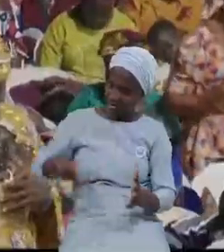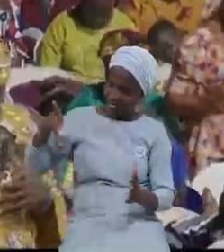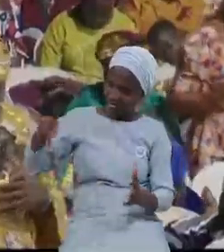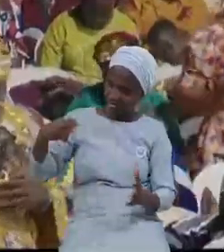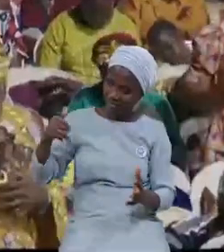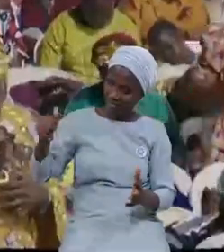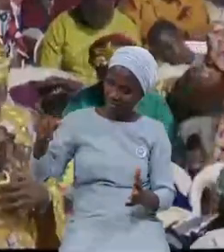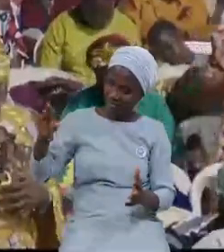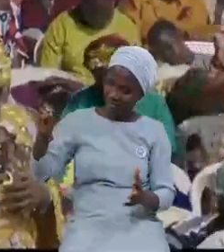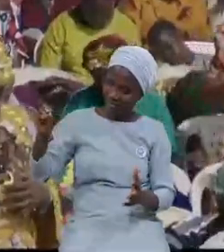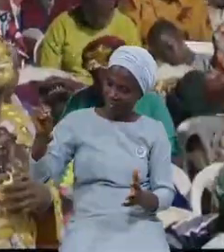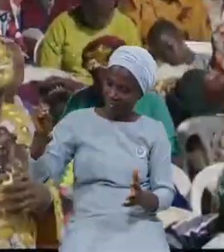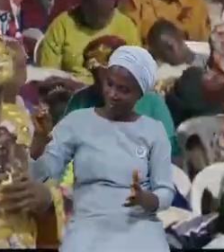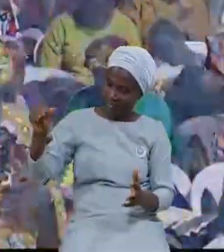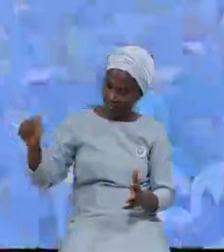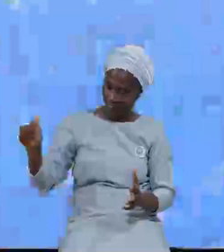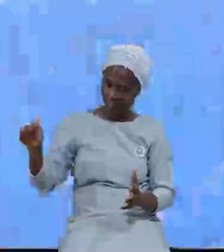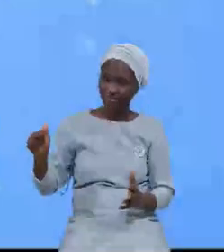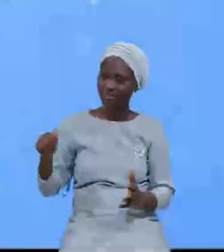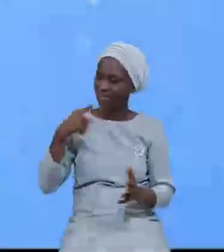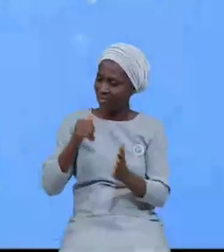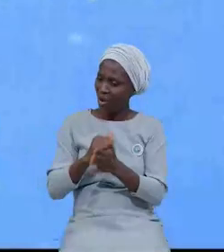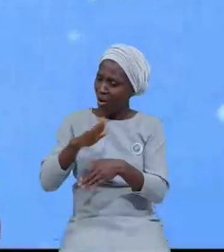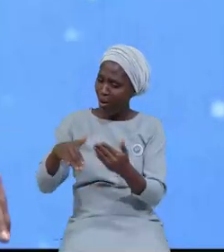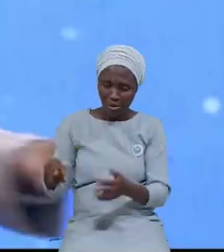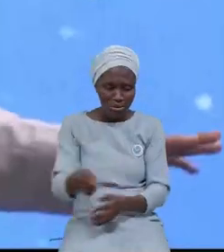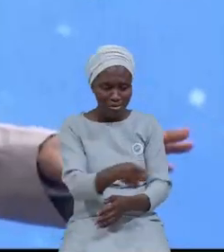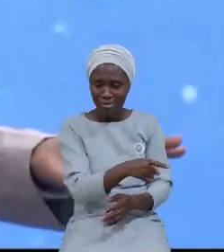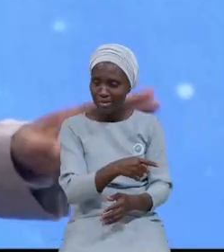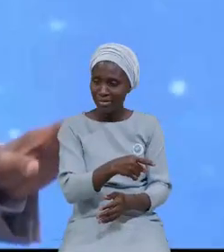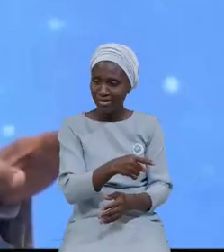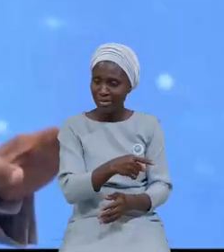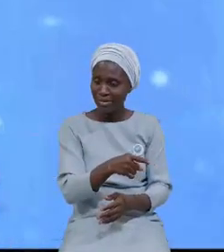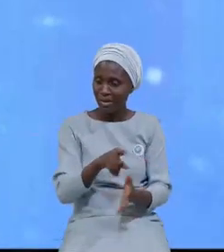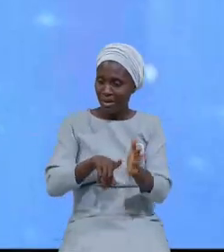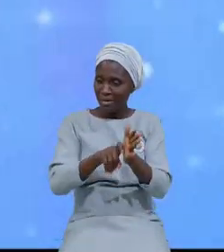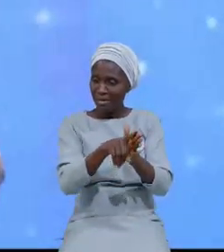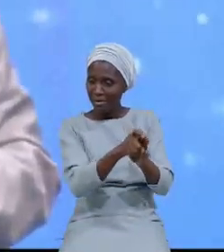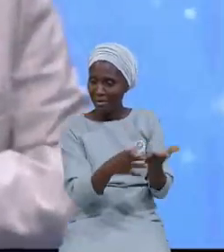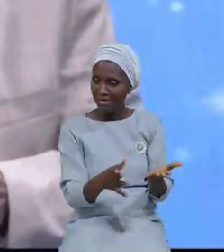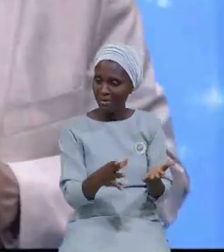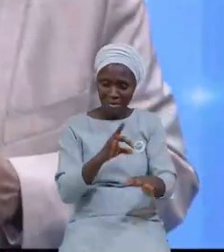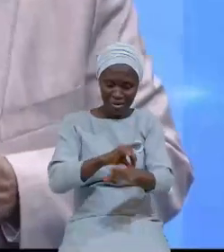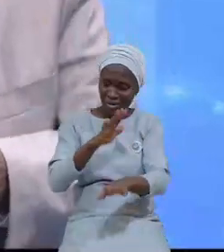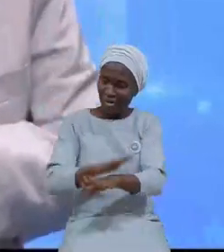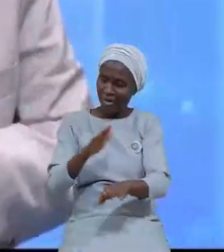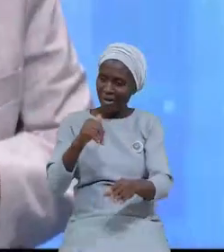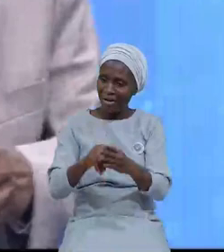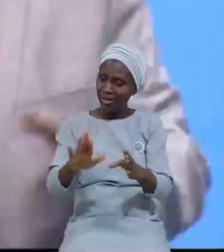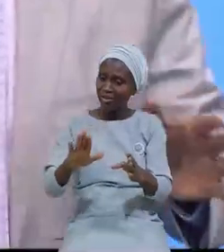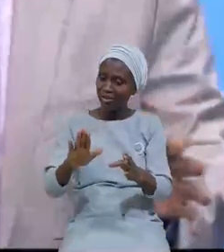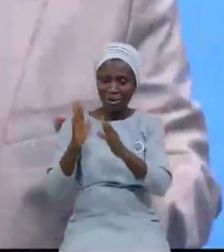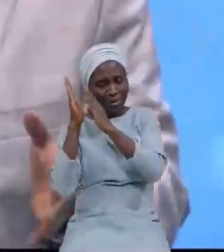il dit tout tout ce que vous avez dans vos ces grenouilles que vous avez